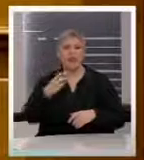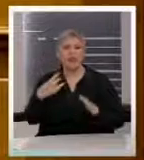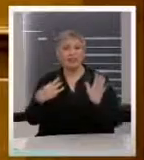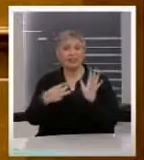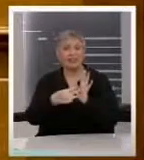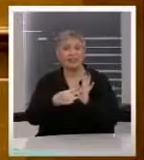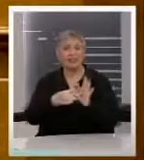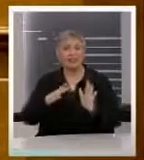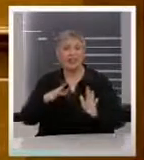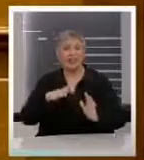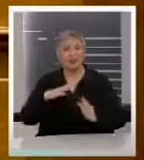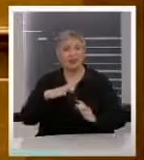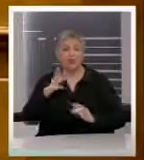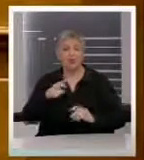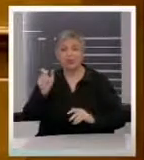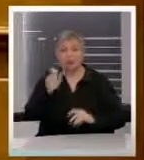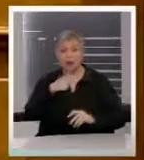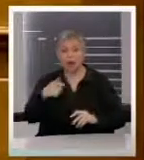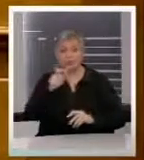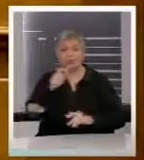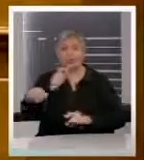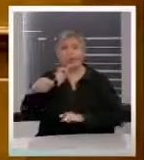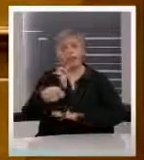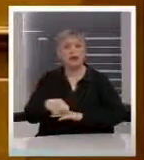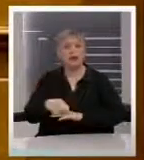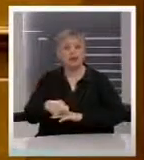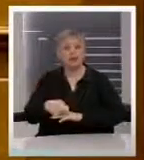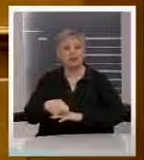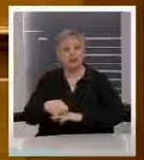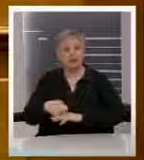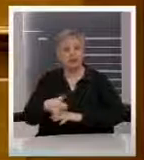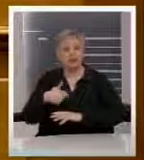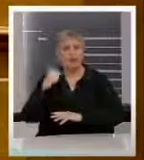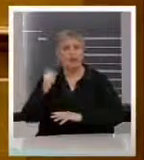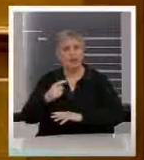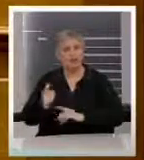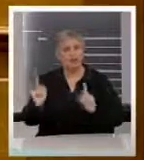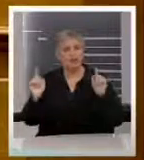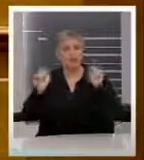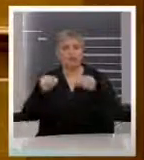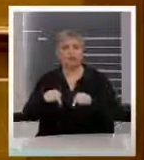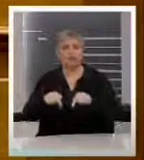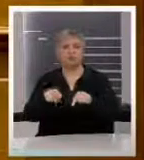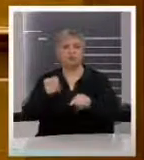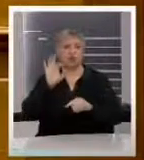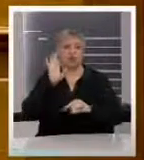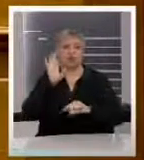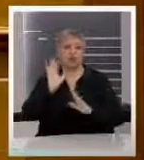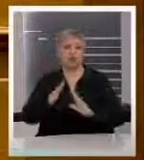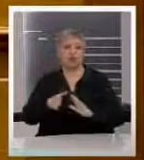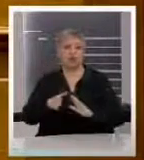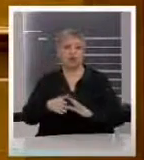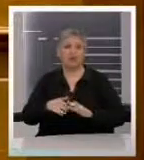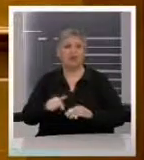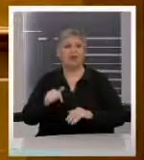εθνοφυλακής. Με δικά τους έξοδα, από την τσέπη τους, έκαναν την θητεία τους μετά